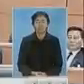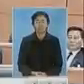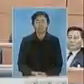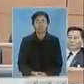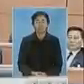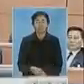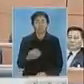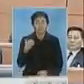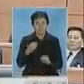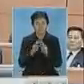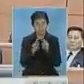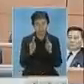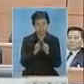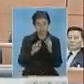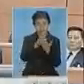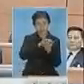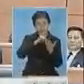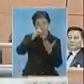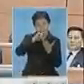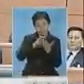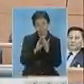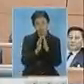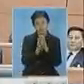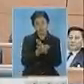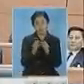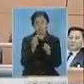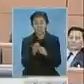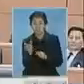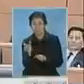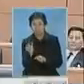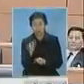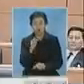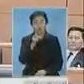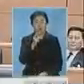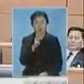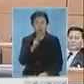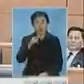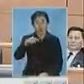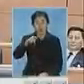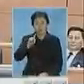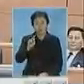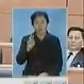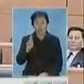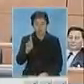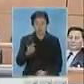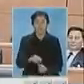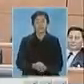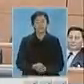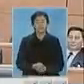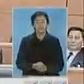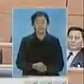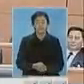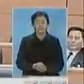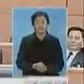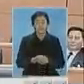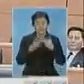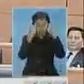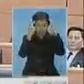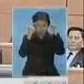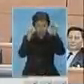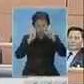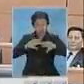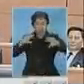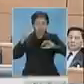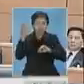กรรมการปฏิรูปประเทศชื่อย่อคปรขึ้นมาอีกครับนายกรัฐมนตรีรัฐบาลชุดที่แล้ว